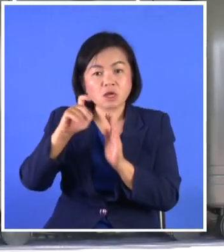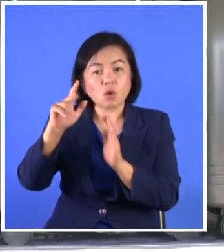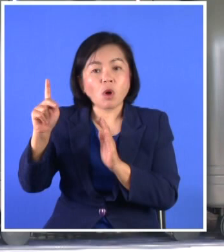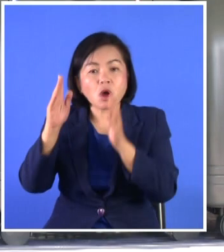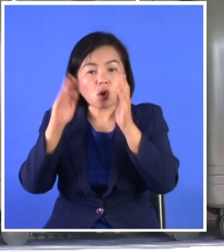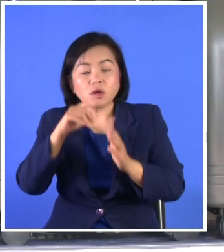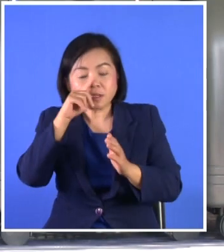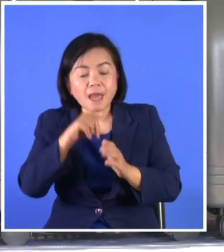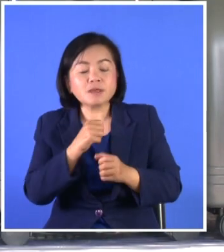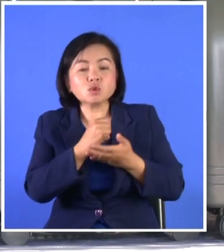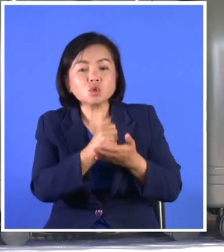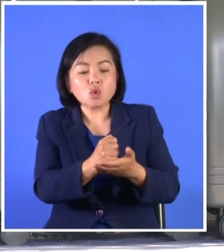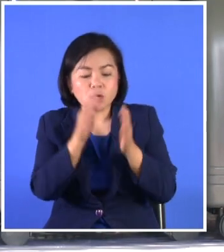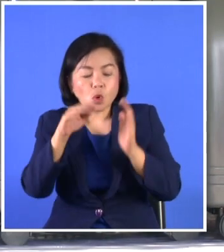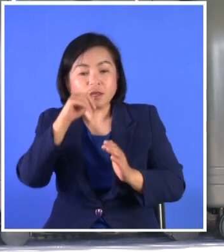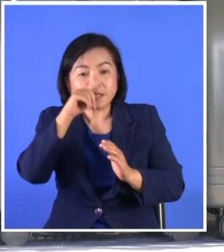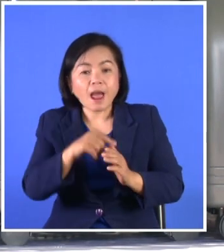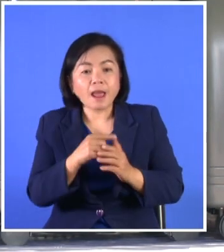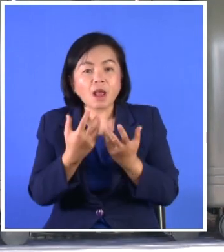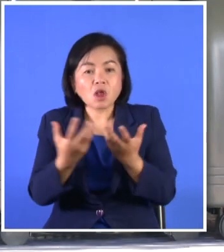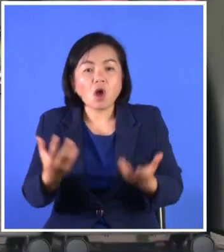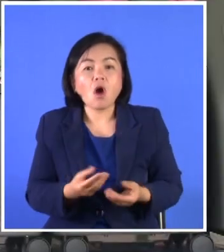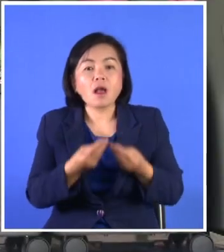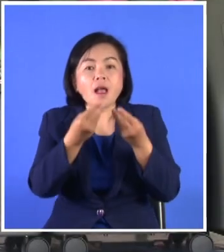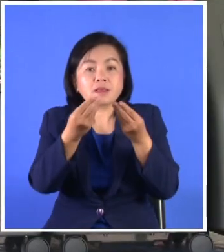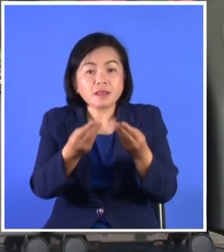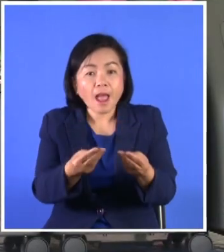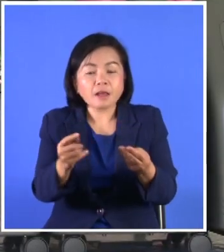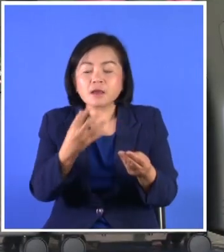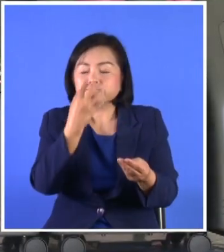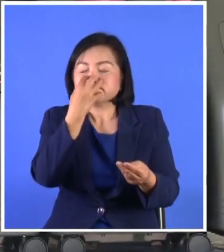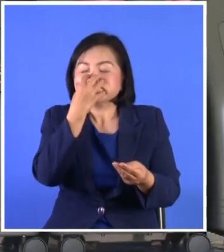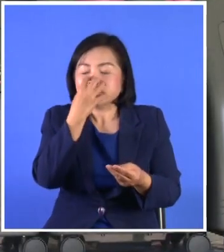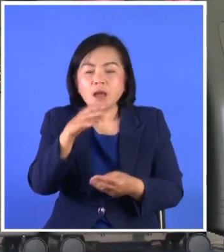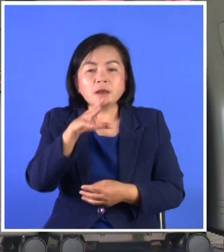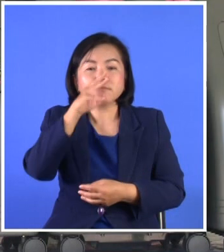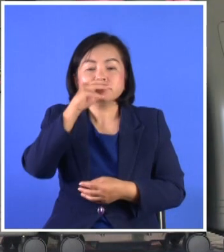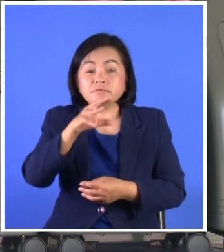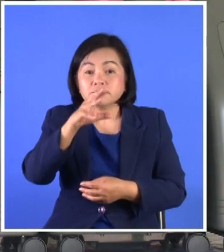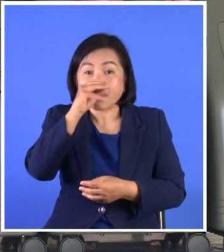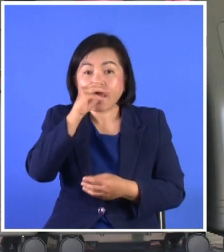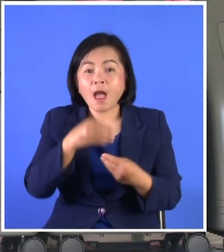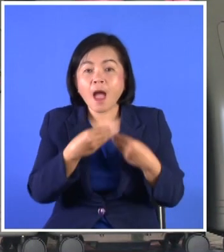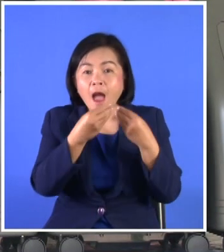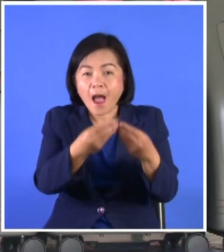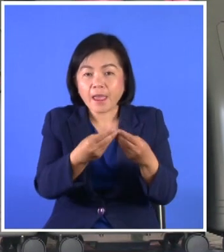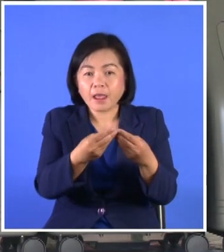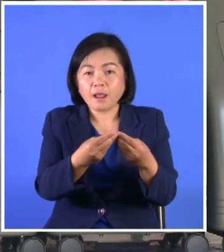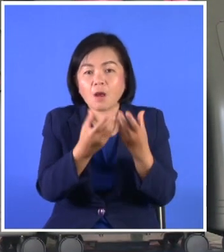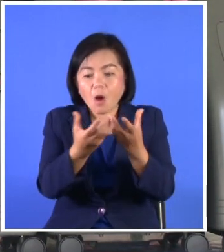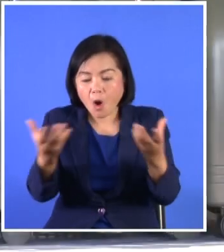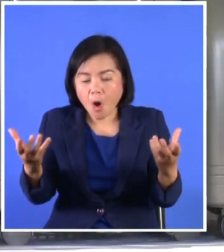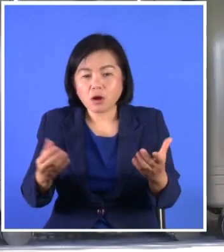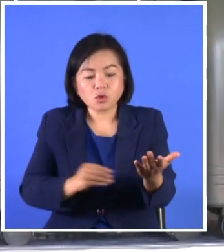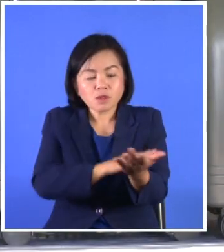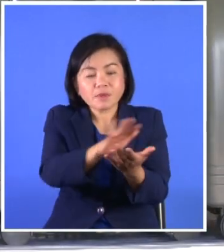ยขึ้นมาค่ะโดยส่งมอบผลิตออกซิเจนอัตโนมัติเครื่องออกซิเจนอัตโนมัตินะคะ110เครื่องสู่โรงพยาบาลทั่วประเ